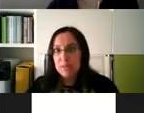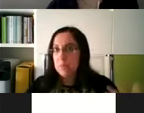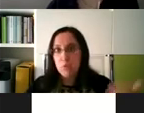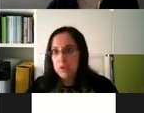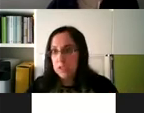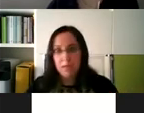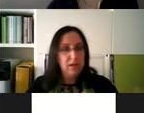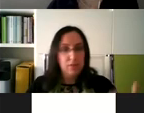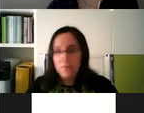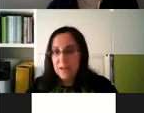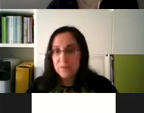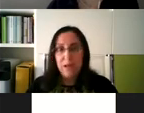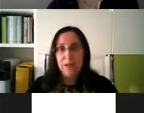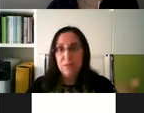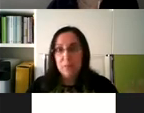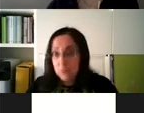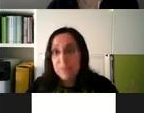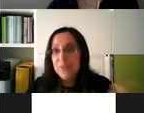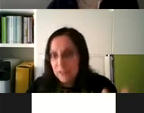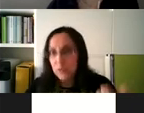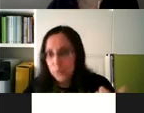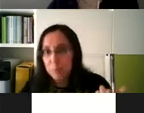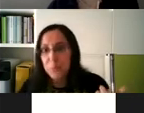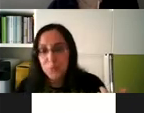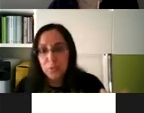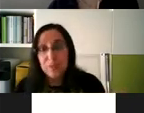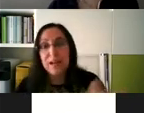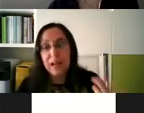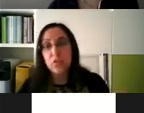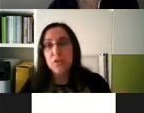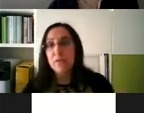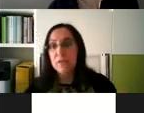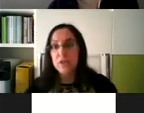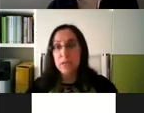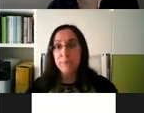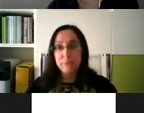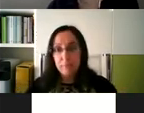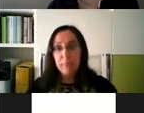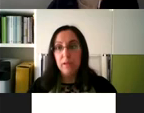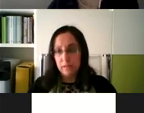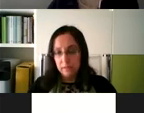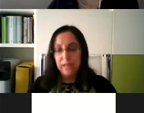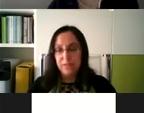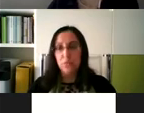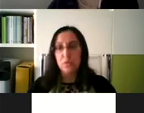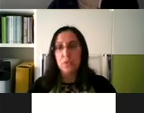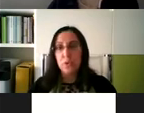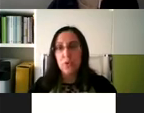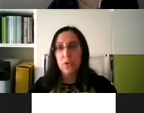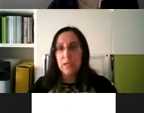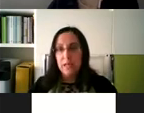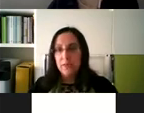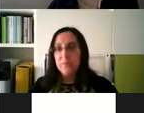tipicamente si può uscire per fare la spesa per motivi di salute appunto quindi recandosi in farmacia grazie a questo